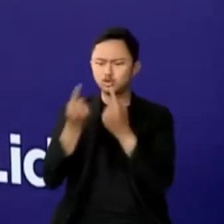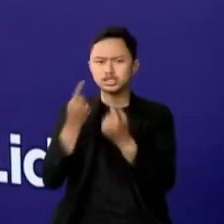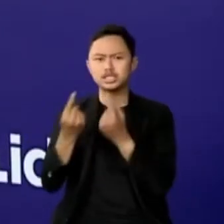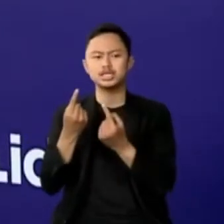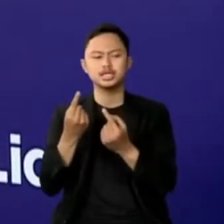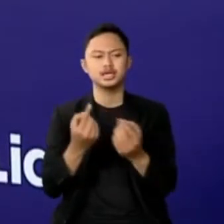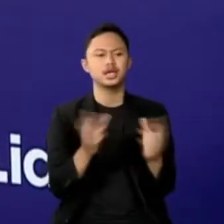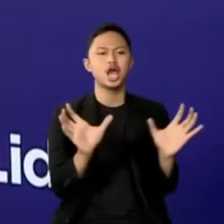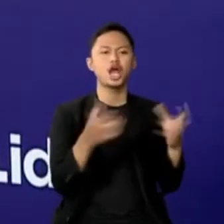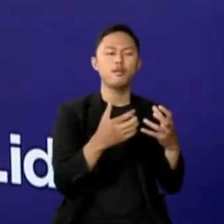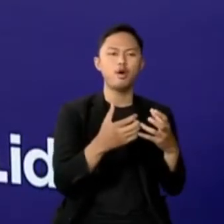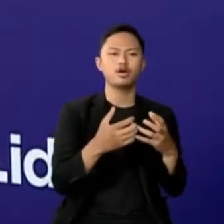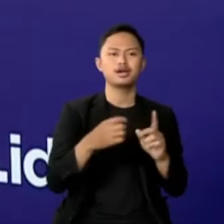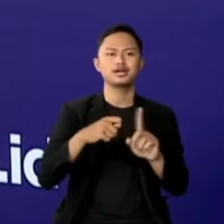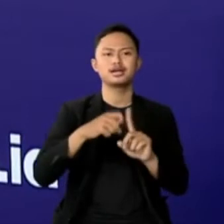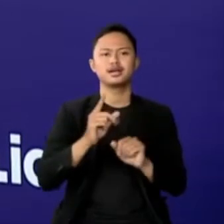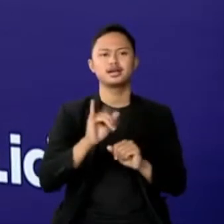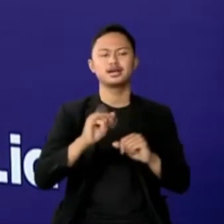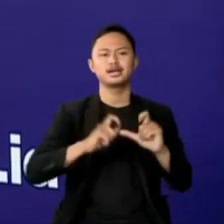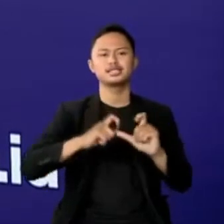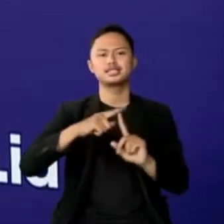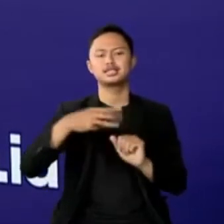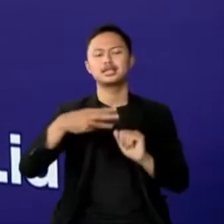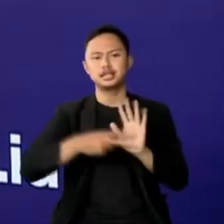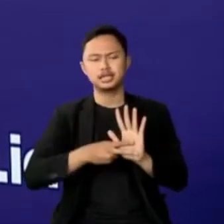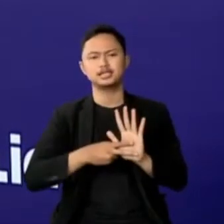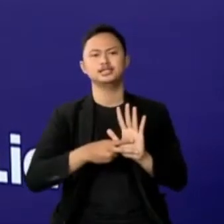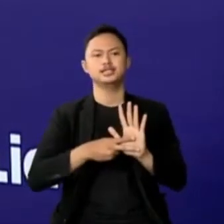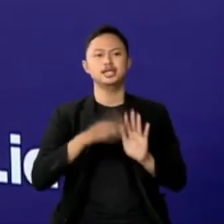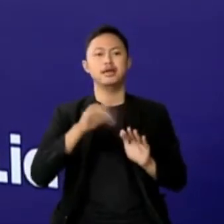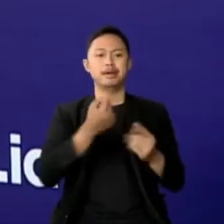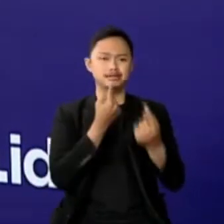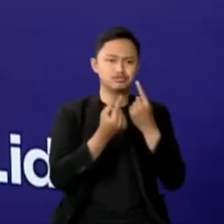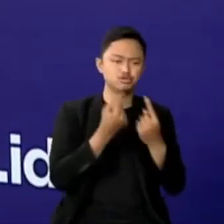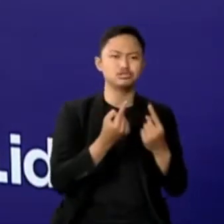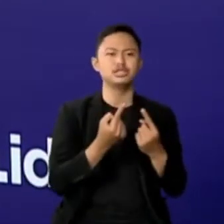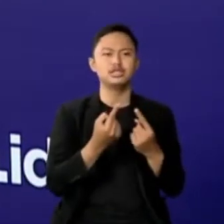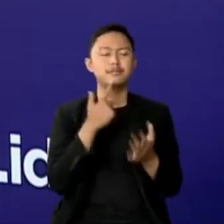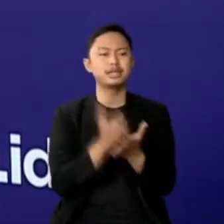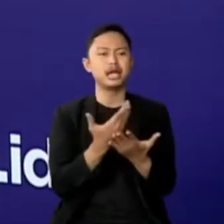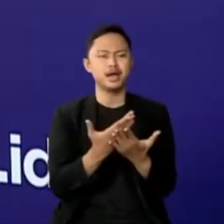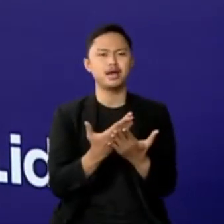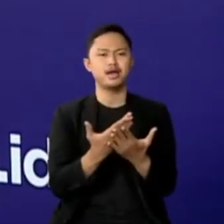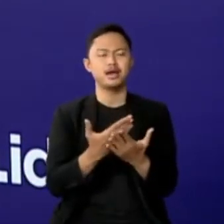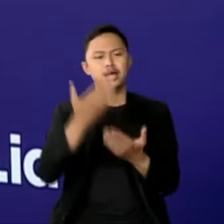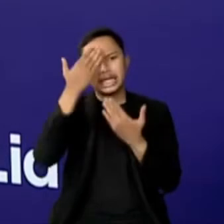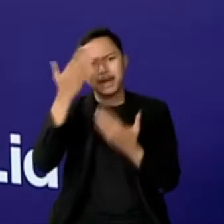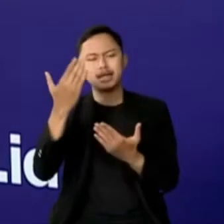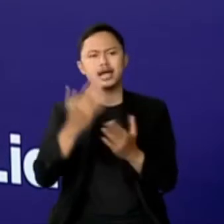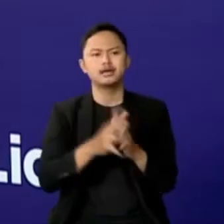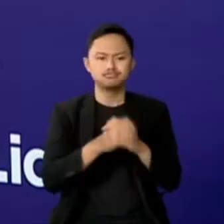umat Kristiani Katolik dan lain sebagainya pembela hai oh tetap kita laksanakan ibadah secara hidmat